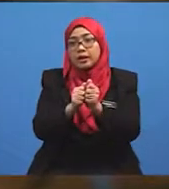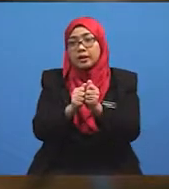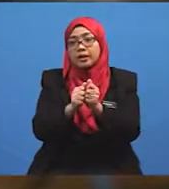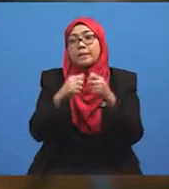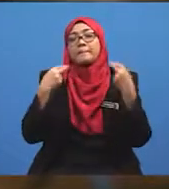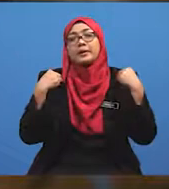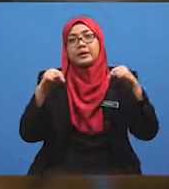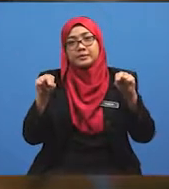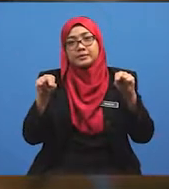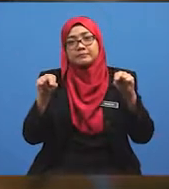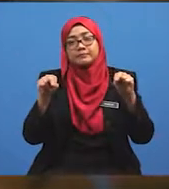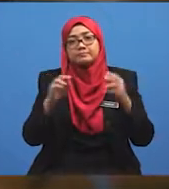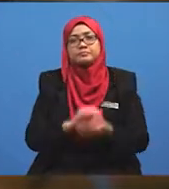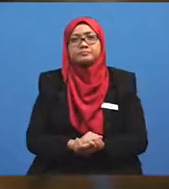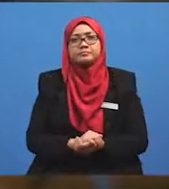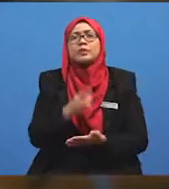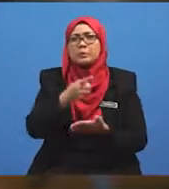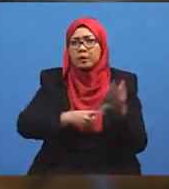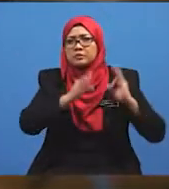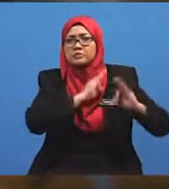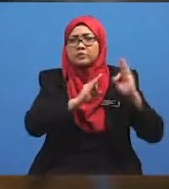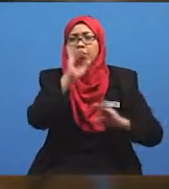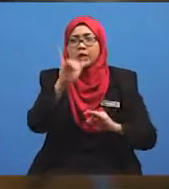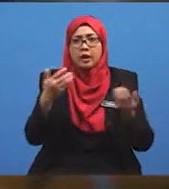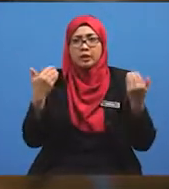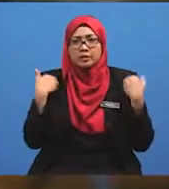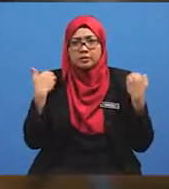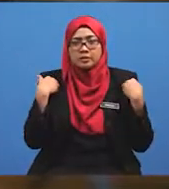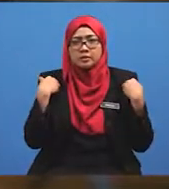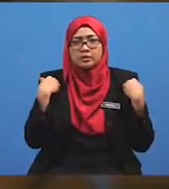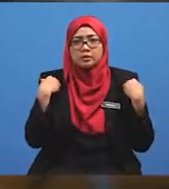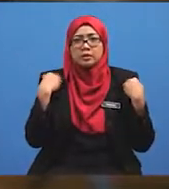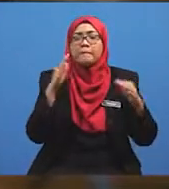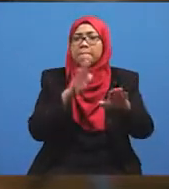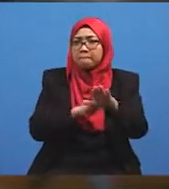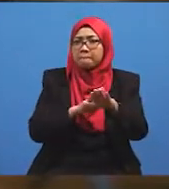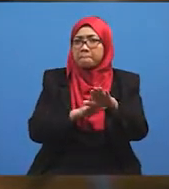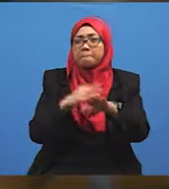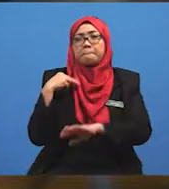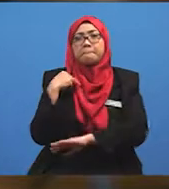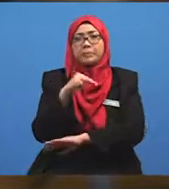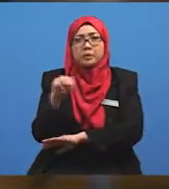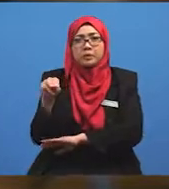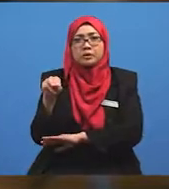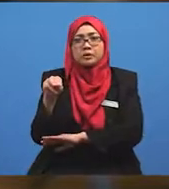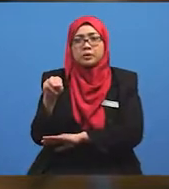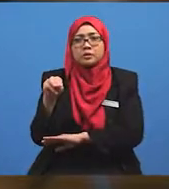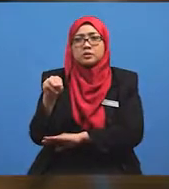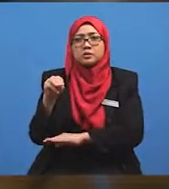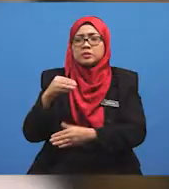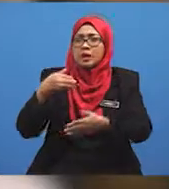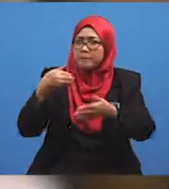simple simple Rianti miliki Uni meredup sehingga menjadi Usahawan yang